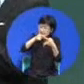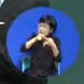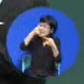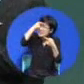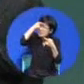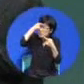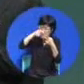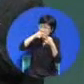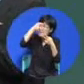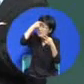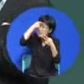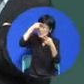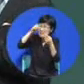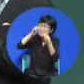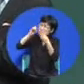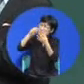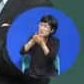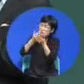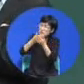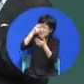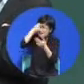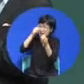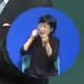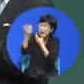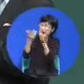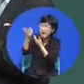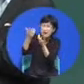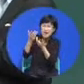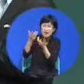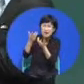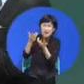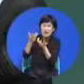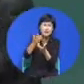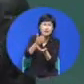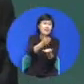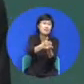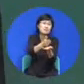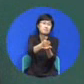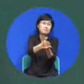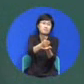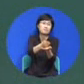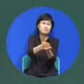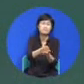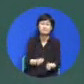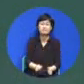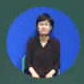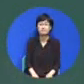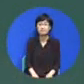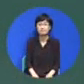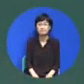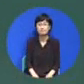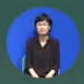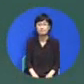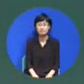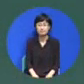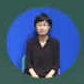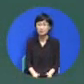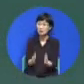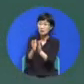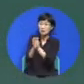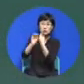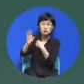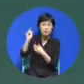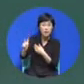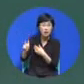그러면 하나님께 어떻게 하겠습니다. 그런 기도 하지 마세요. Most people pray, God, please do this for me, and if you really do this for me, then I'll do this for you. Don't pray that way. 안 할